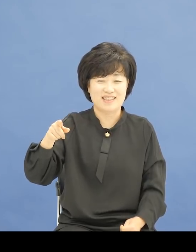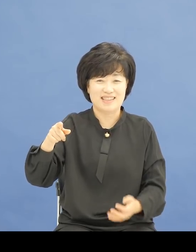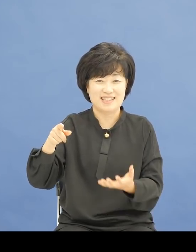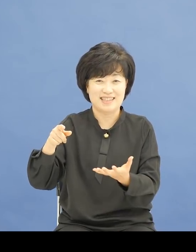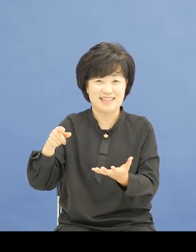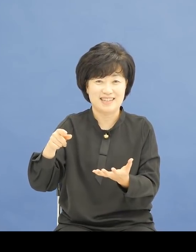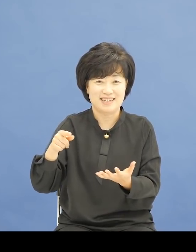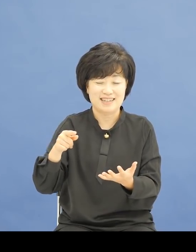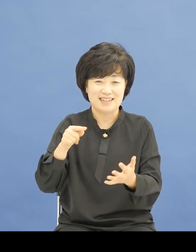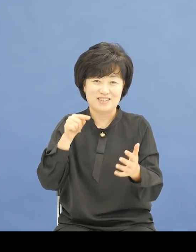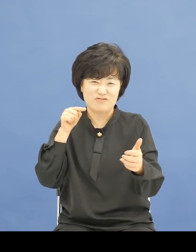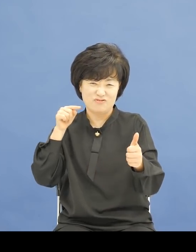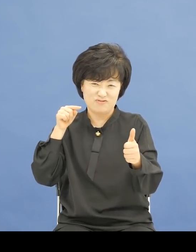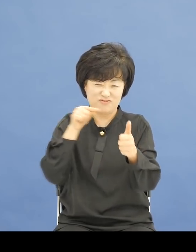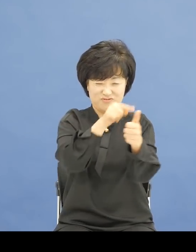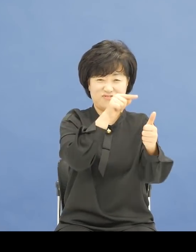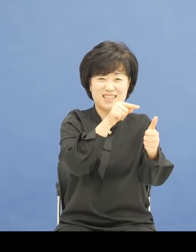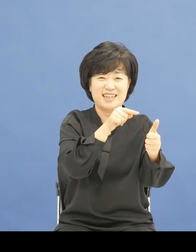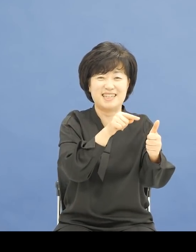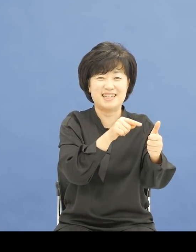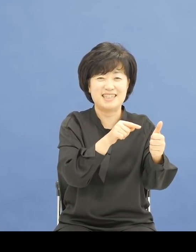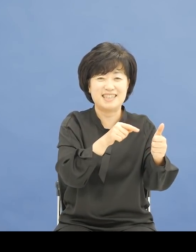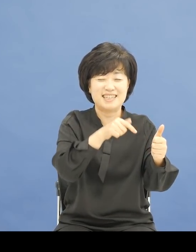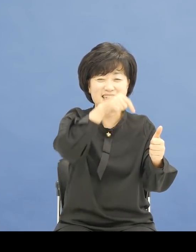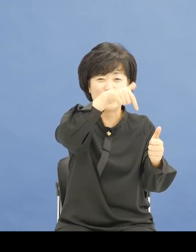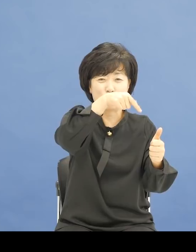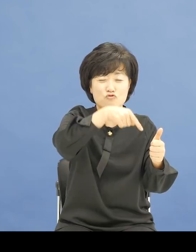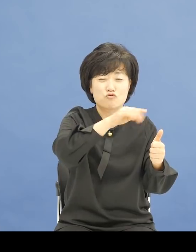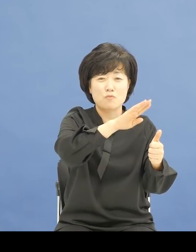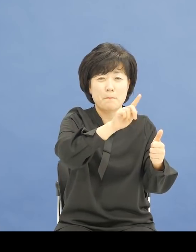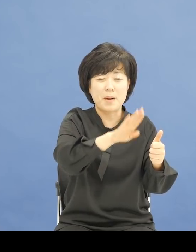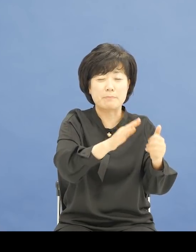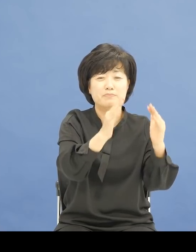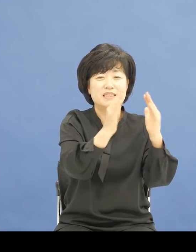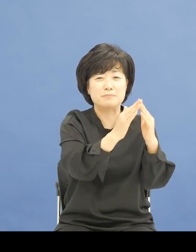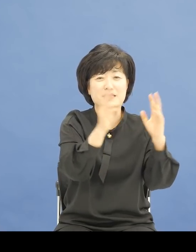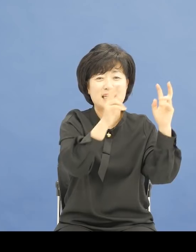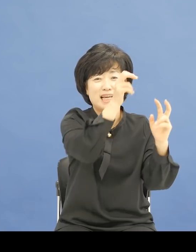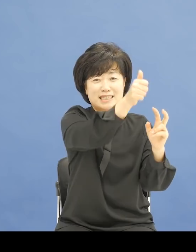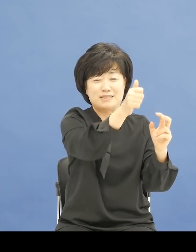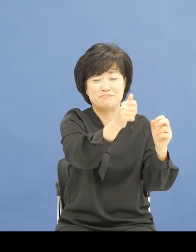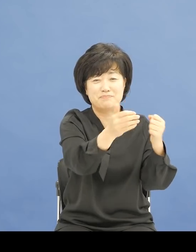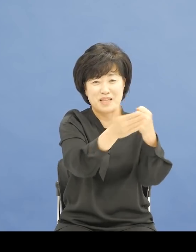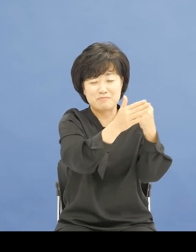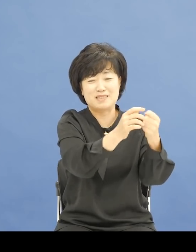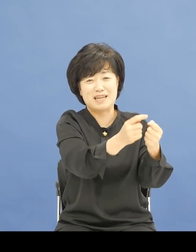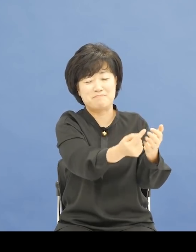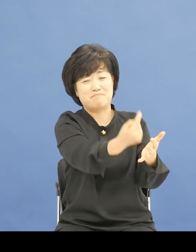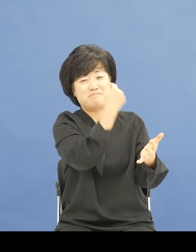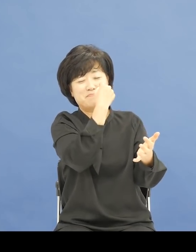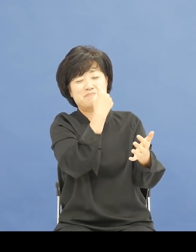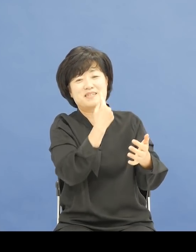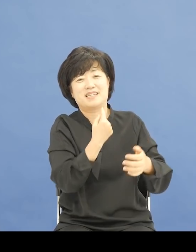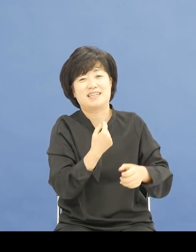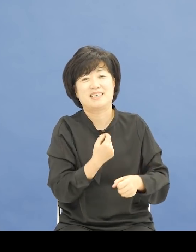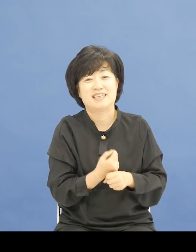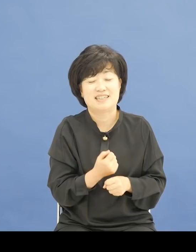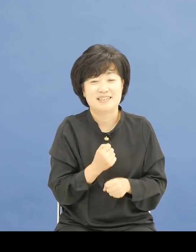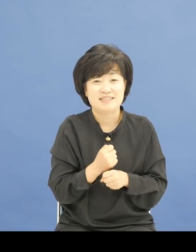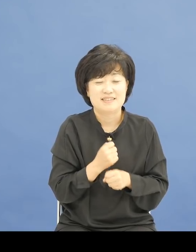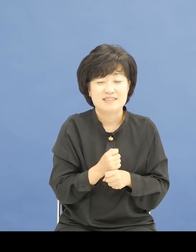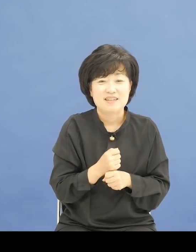귀엽다. 이게 이제 쿡 찌른 아저씨 국밥집 사장님 때문에 탄생한. 근데 어떻습니까? 사실 이제 경험에 의해서 이런 글들이 탄생을 했는데